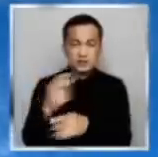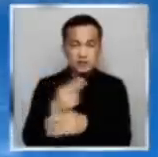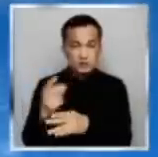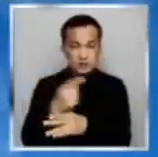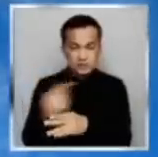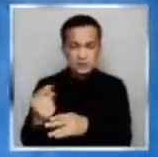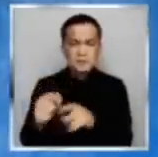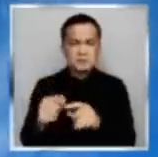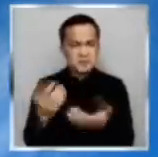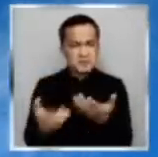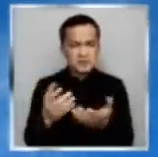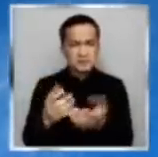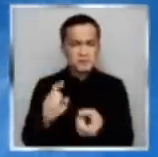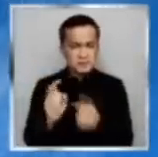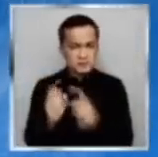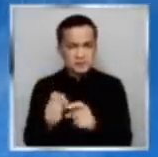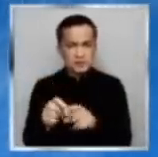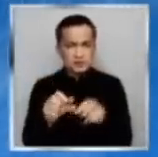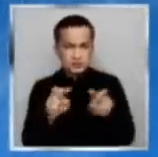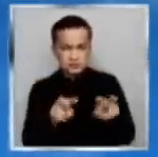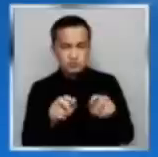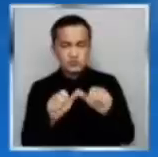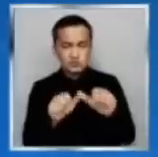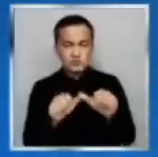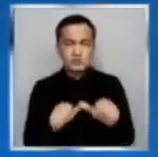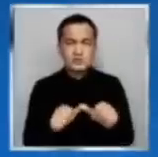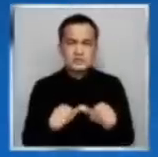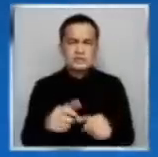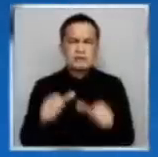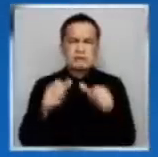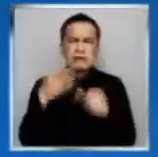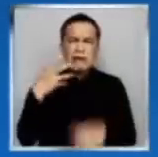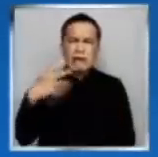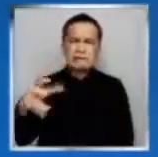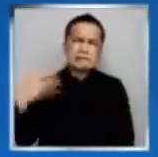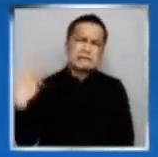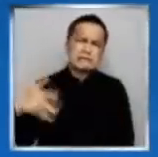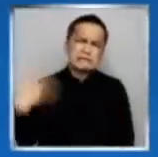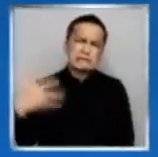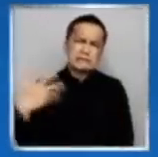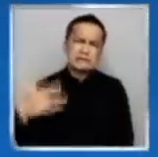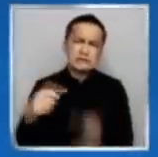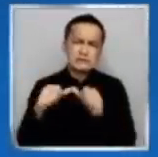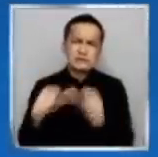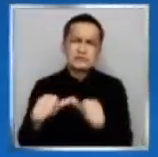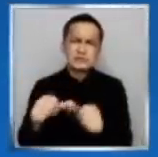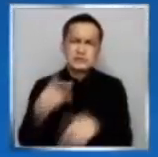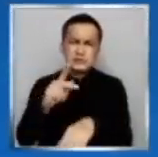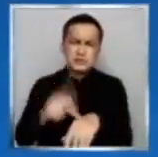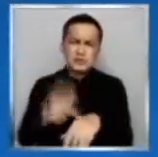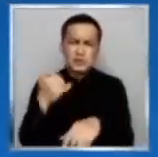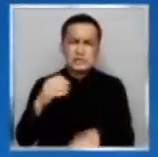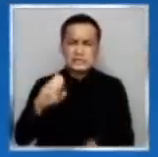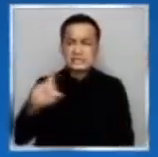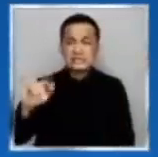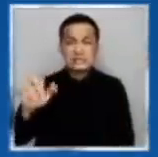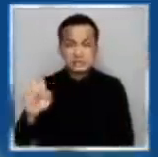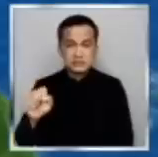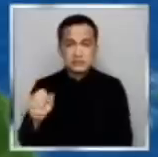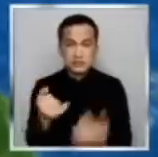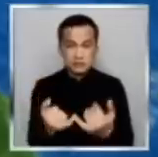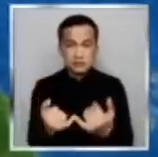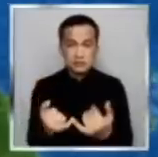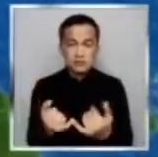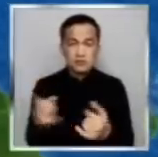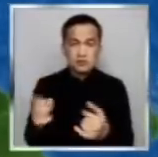kaya patuloy na mag-monitor. Magpapatuloy ang mainit at maalinsang ang panahon sa malaking bahagi ng bansa dahil pa rin sa easterlies. Ngayong araw,